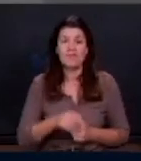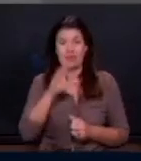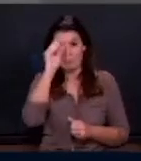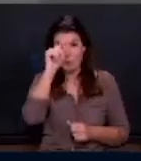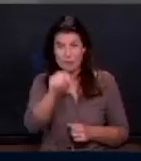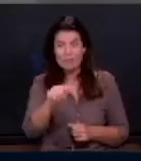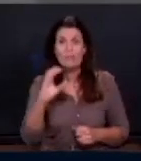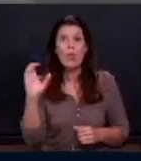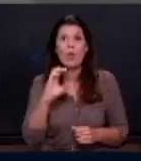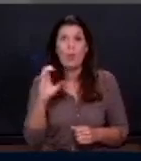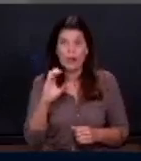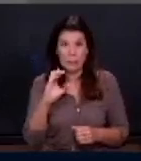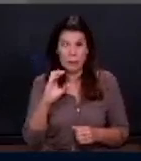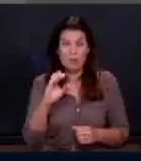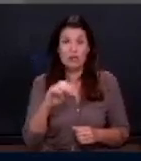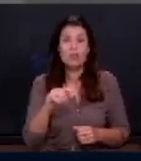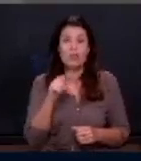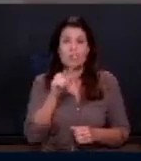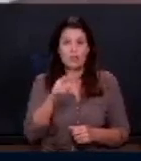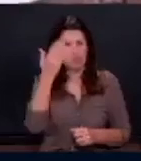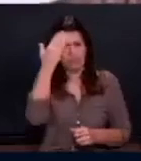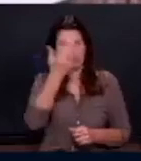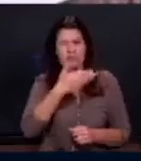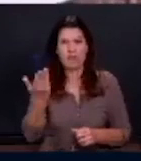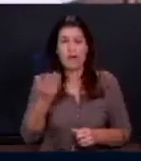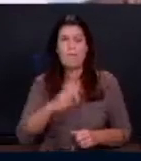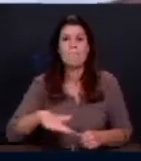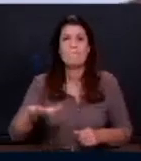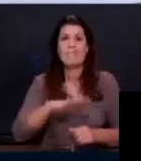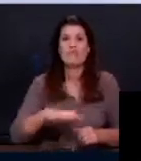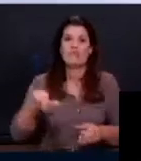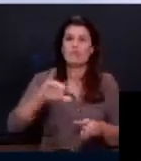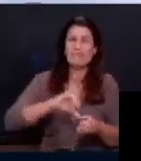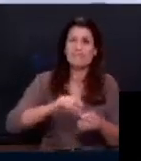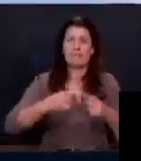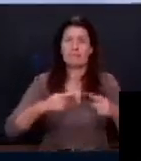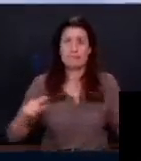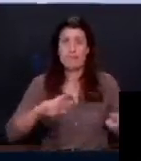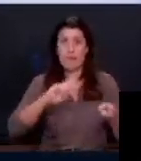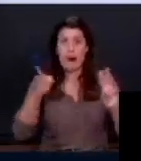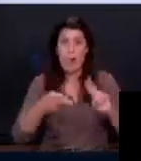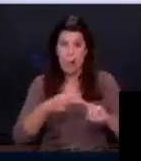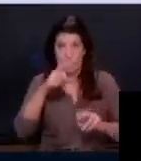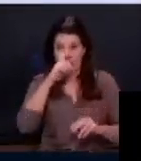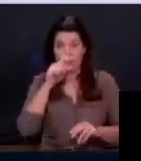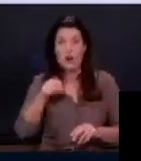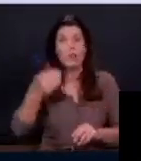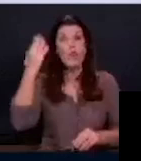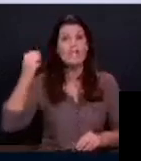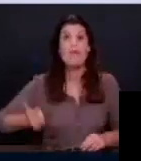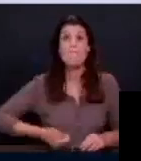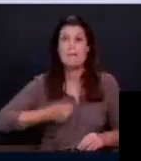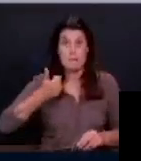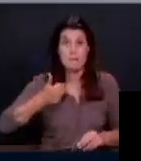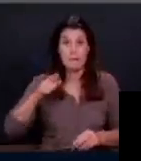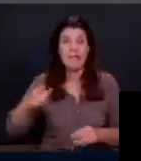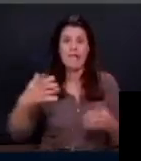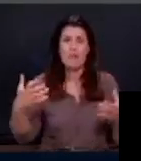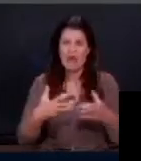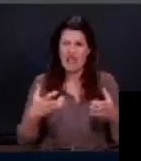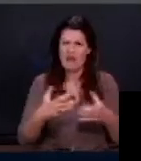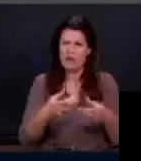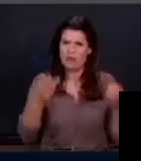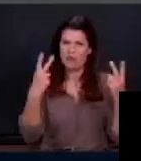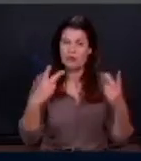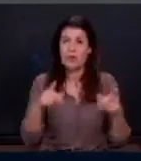עלי אל שואיב, שם דבר בתחום האנרגיה בעולם הערבי, הוא שימש כמנהל בכיר בקרנות ובחברות אנרגיה חשובות כמו